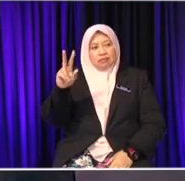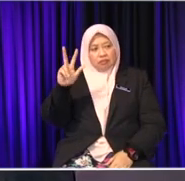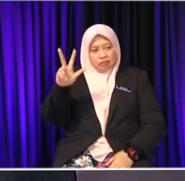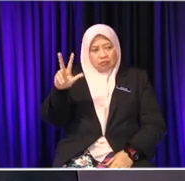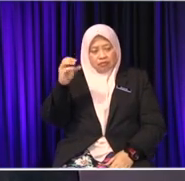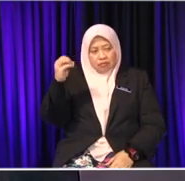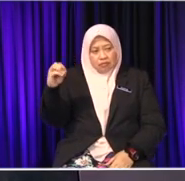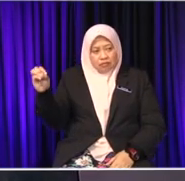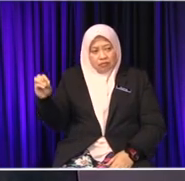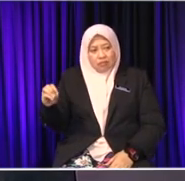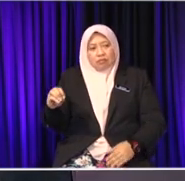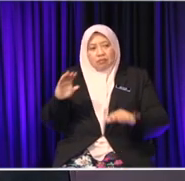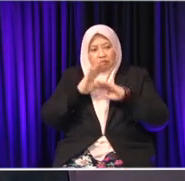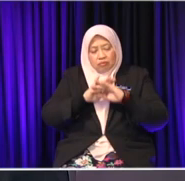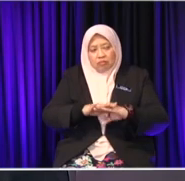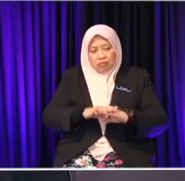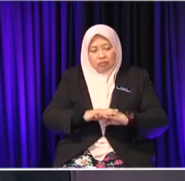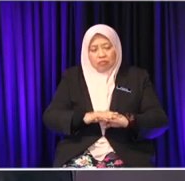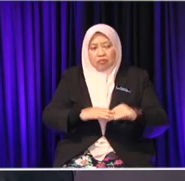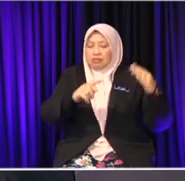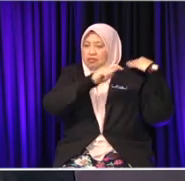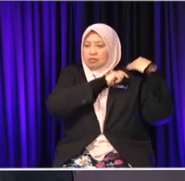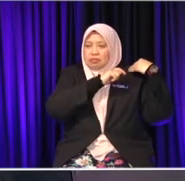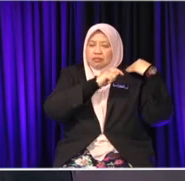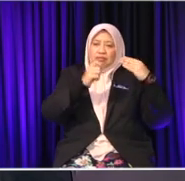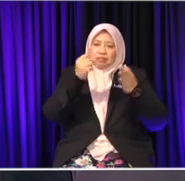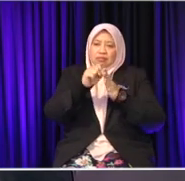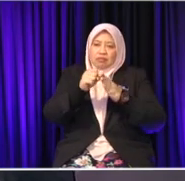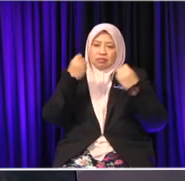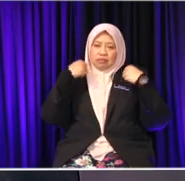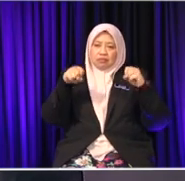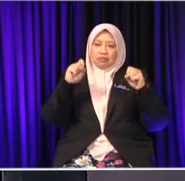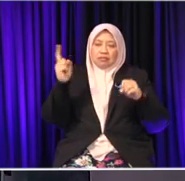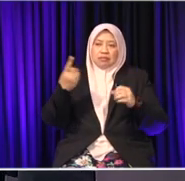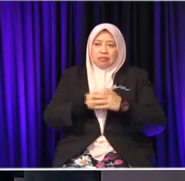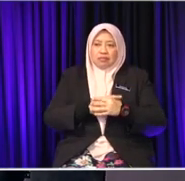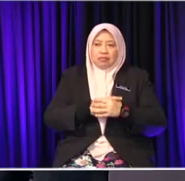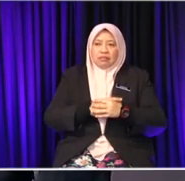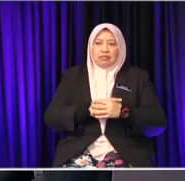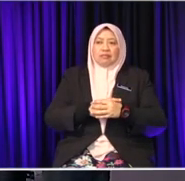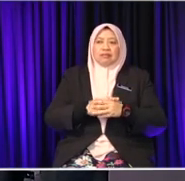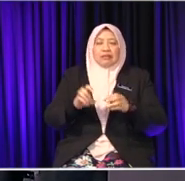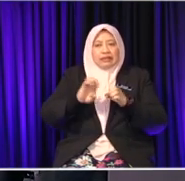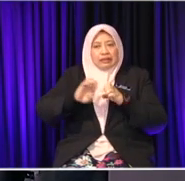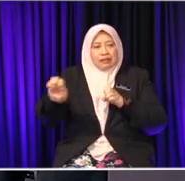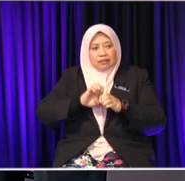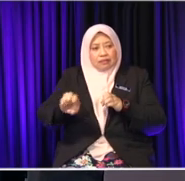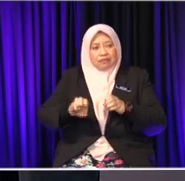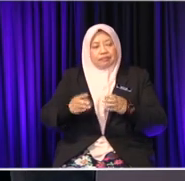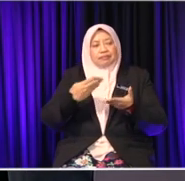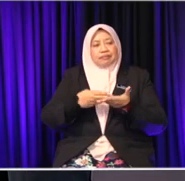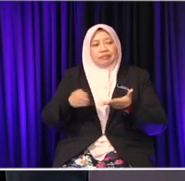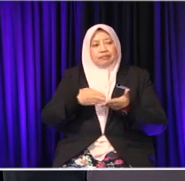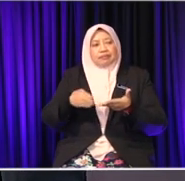tapi tolak dengan sejumlah yang ditanggung Syarikat saja walaupun jadi elakan beli lebih satunya rugi